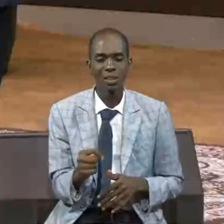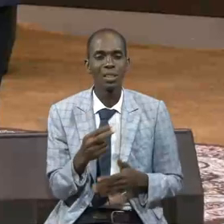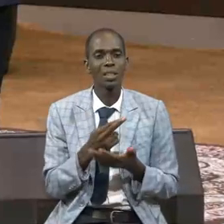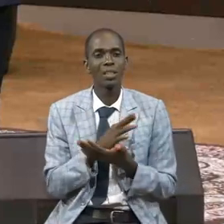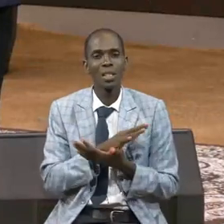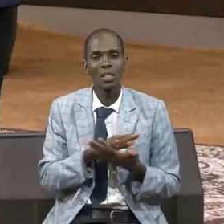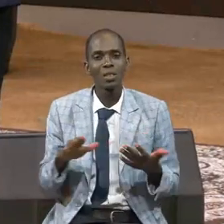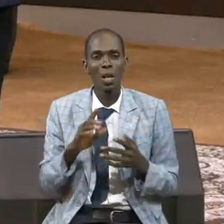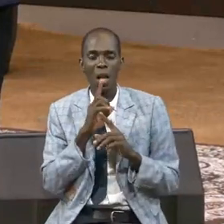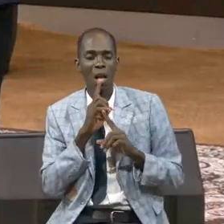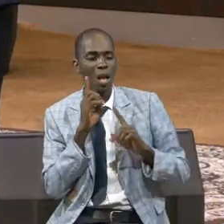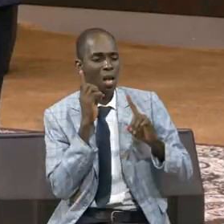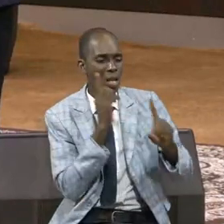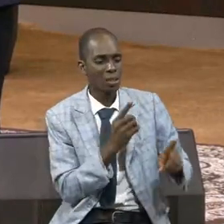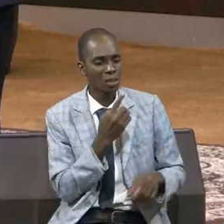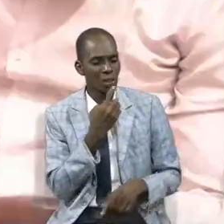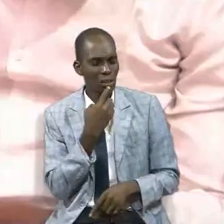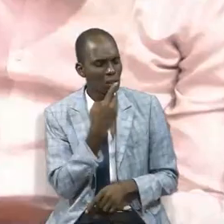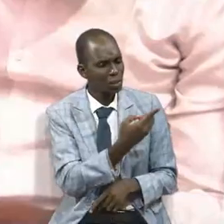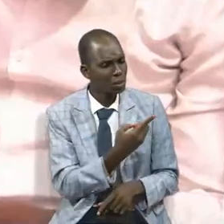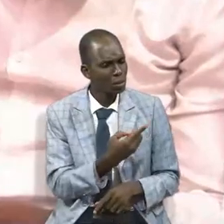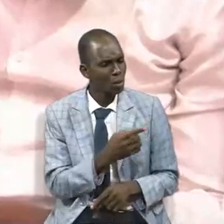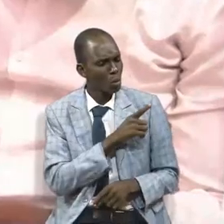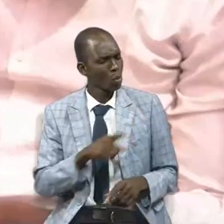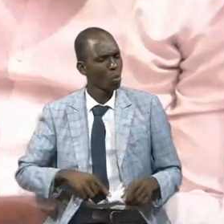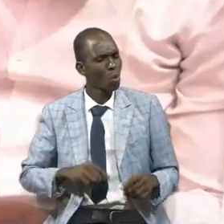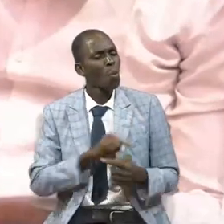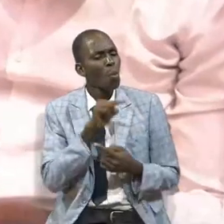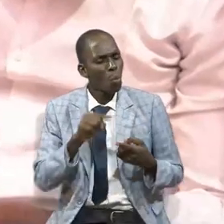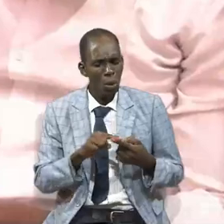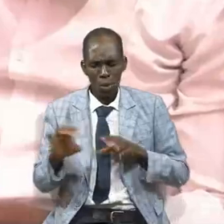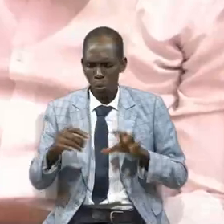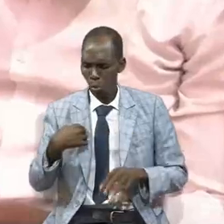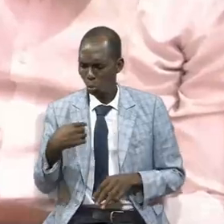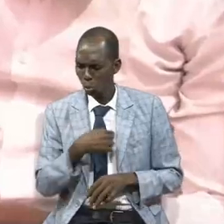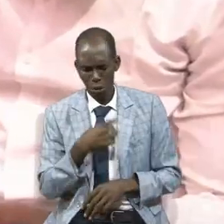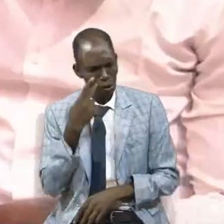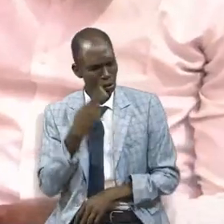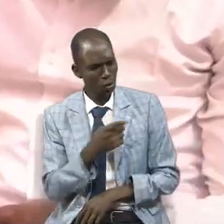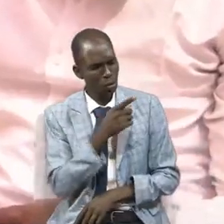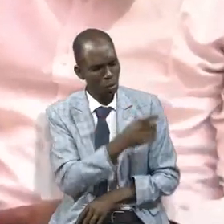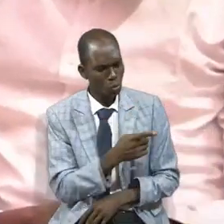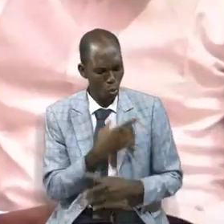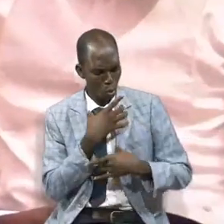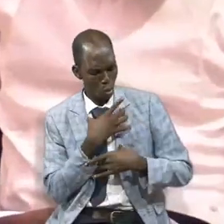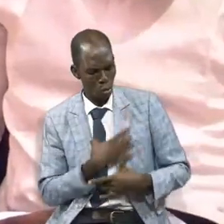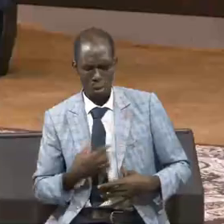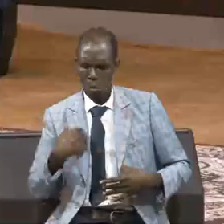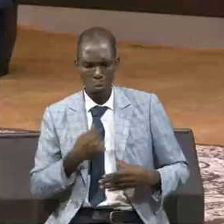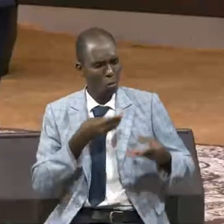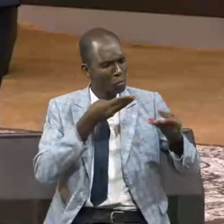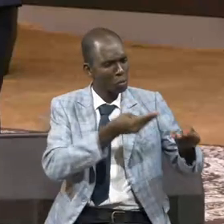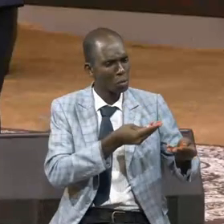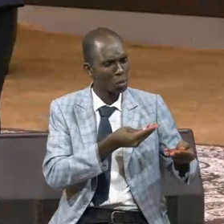répondront: Seigneur, quand avons-nous vu avoir faim et t'avons-nous donné à